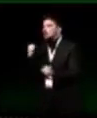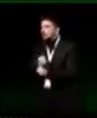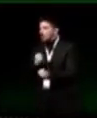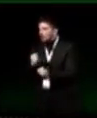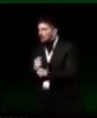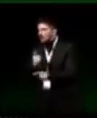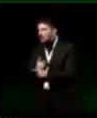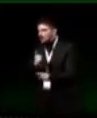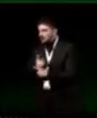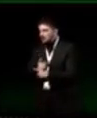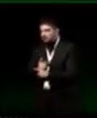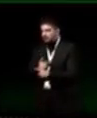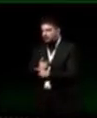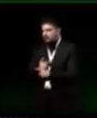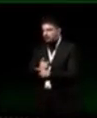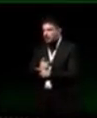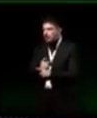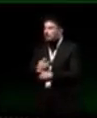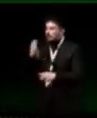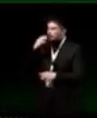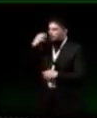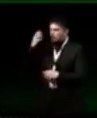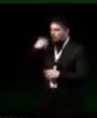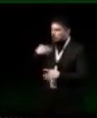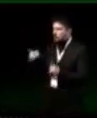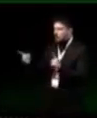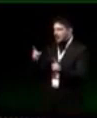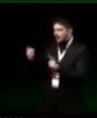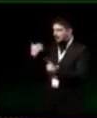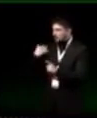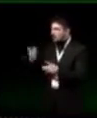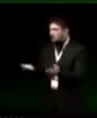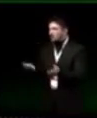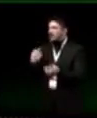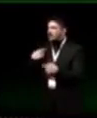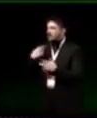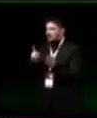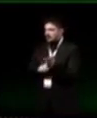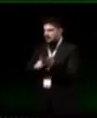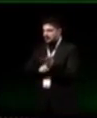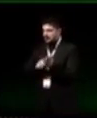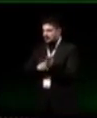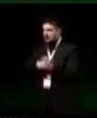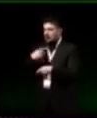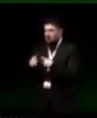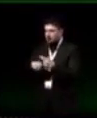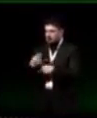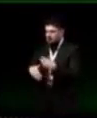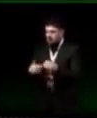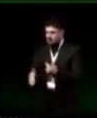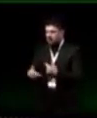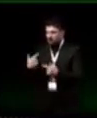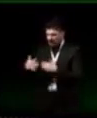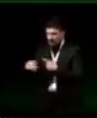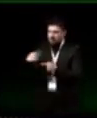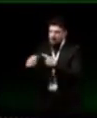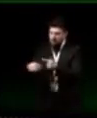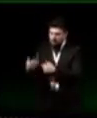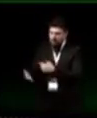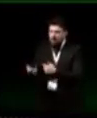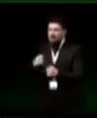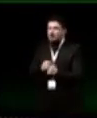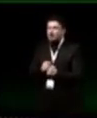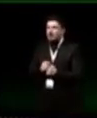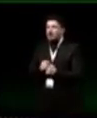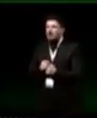io sono orgoglioso di tutta la stagione dei diritti che abbiamo fatto, che continueremo a fare, ce lo siamo detti anche oggi. Dobbiamo anche essere capaci di